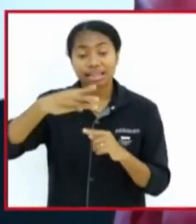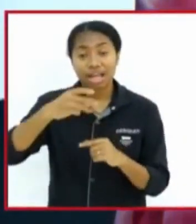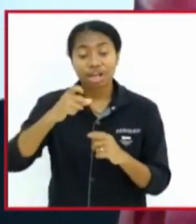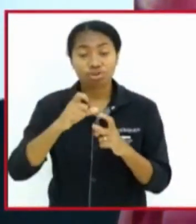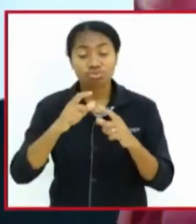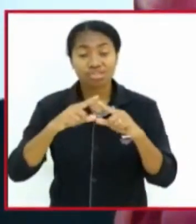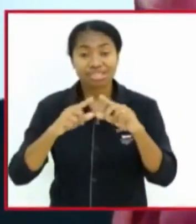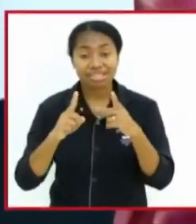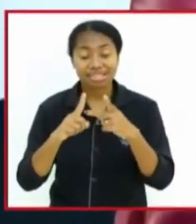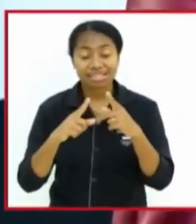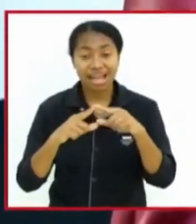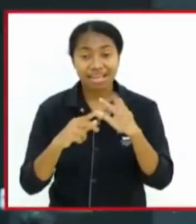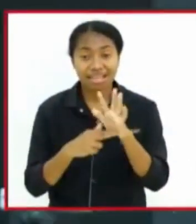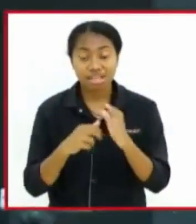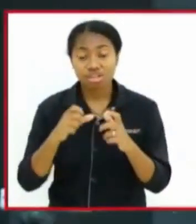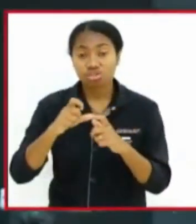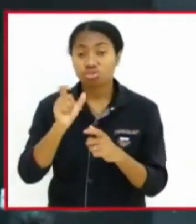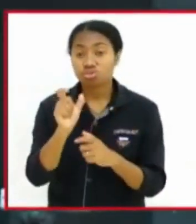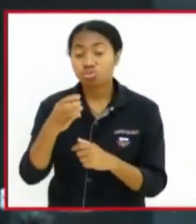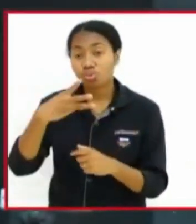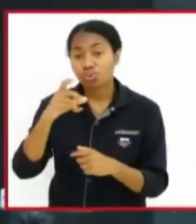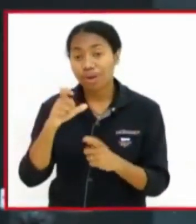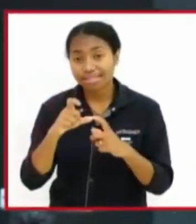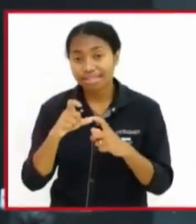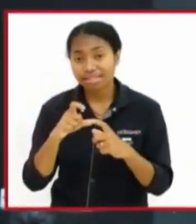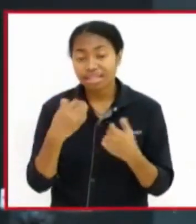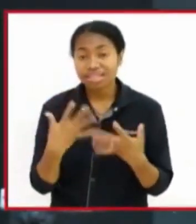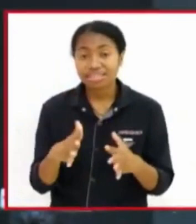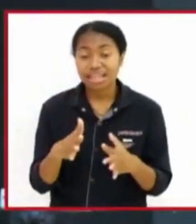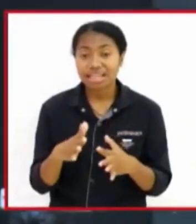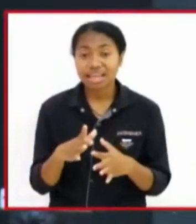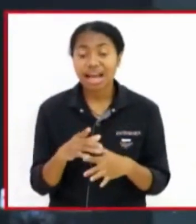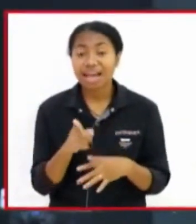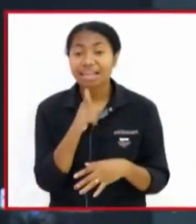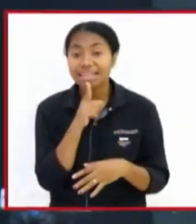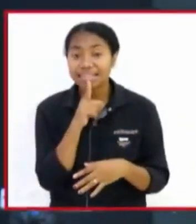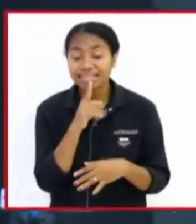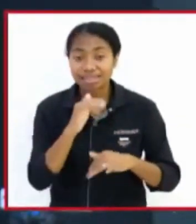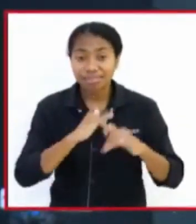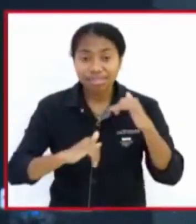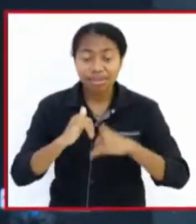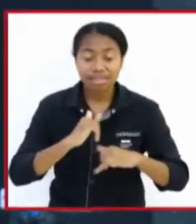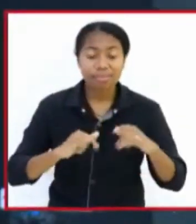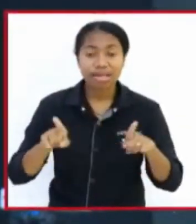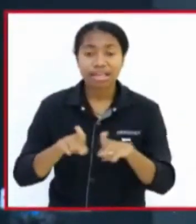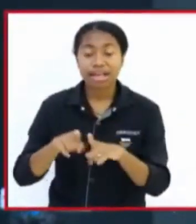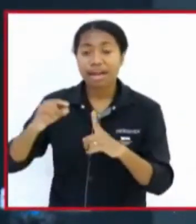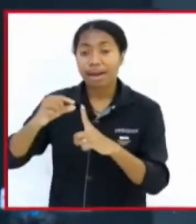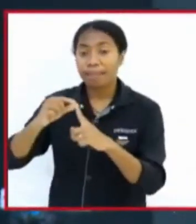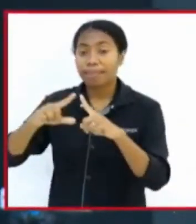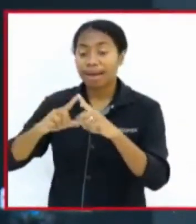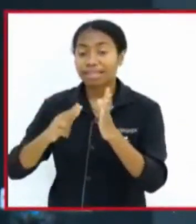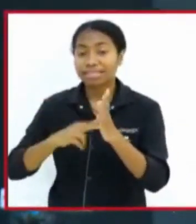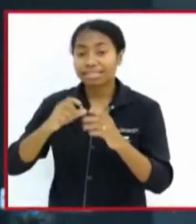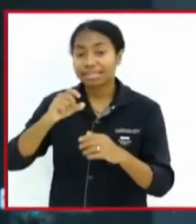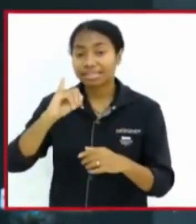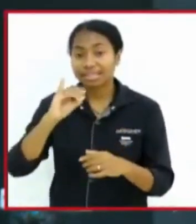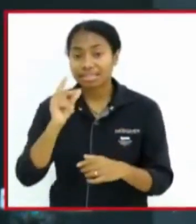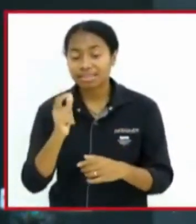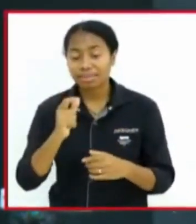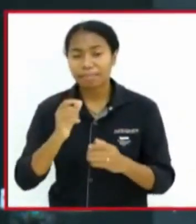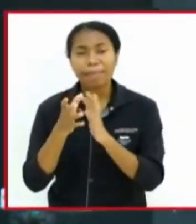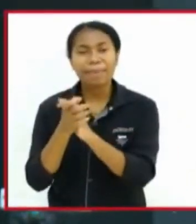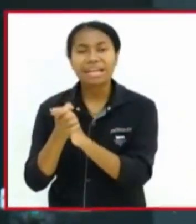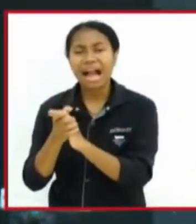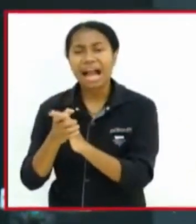Suez ini sehingga dia bersama Inggris bersama dengan Perancis itu pemegang saham terbesar